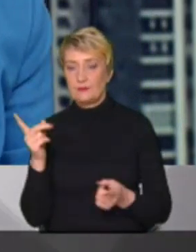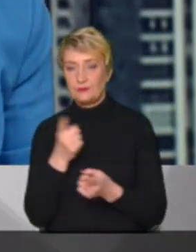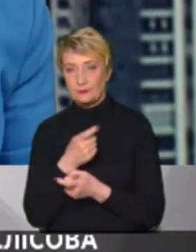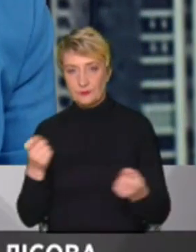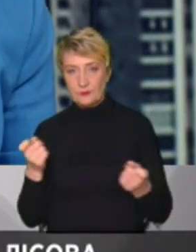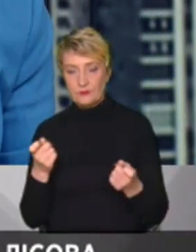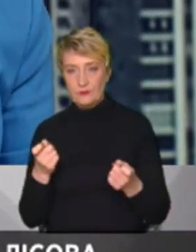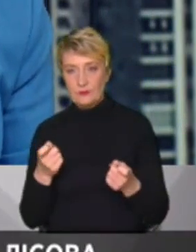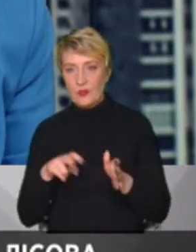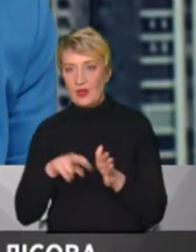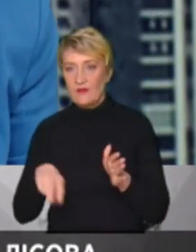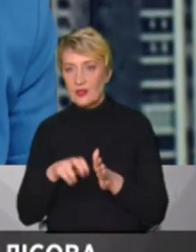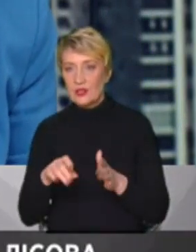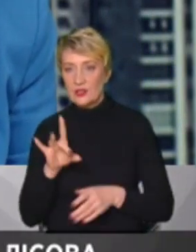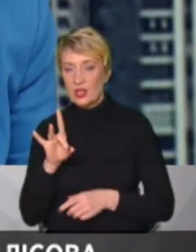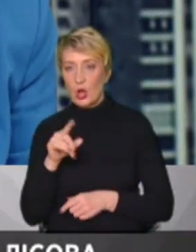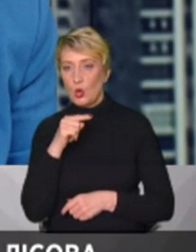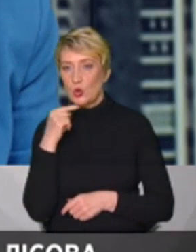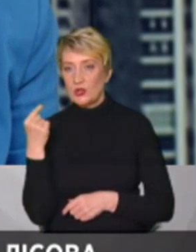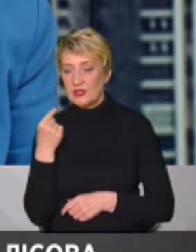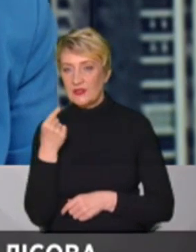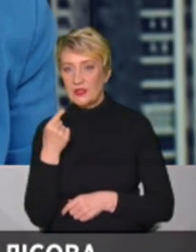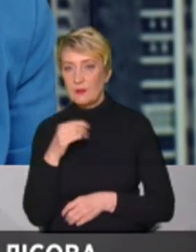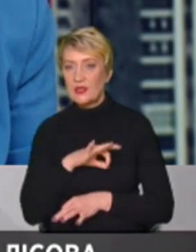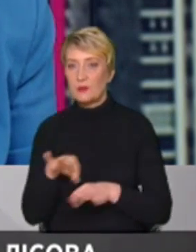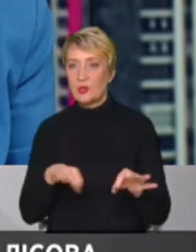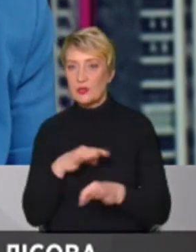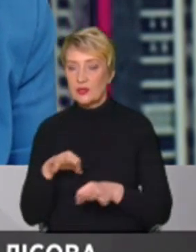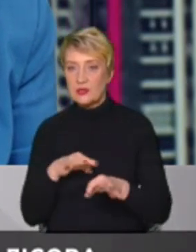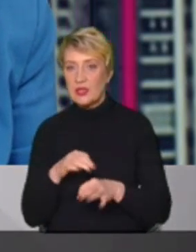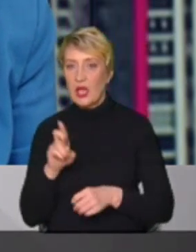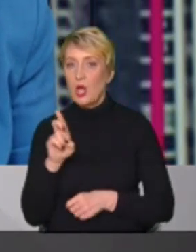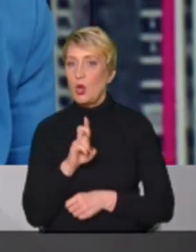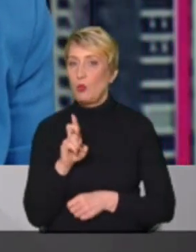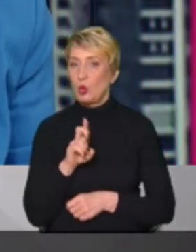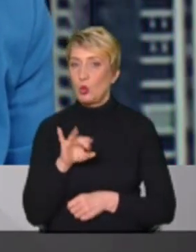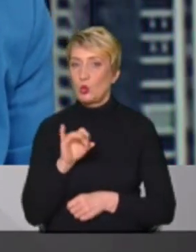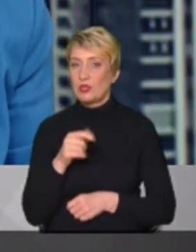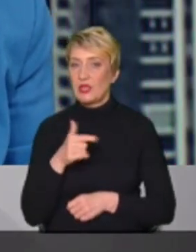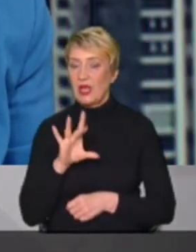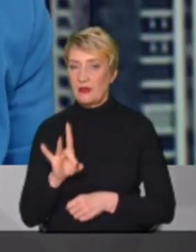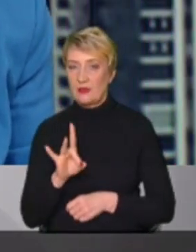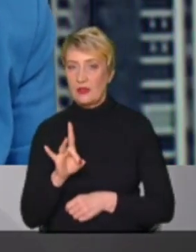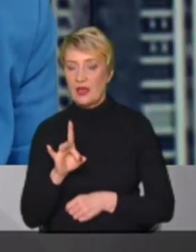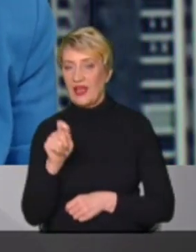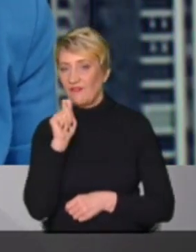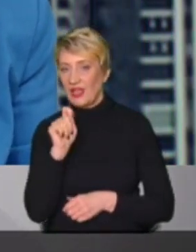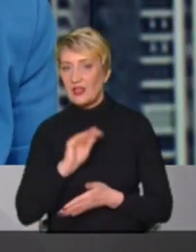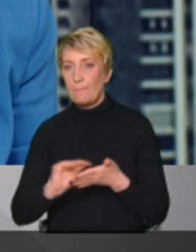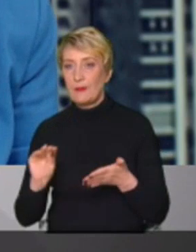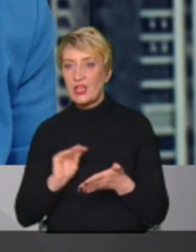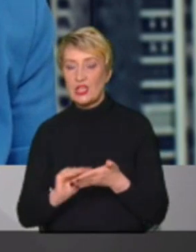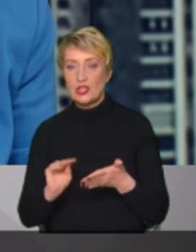вийти поетапно з усіх російських вуглеводних проєктів. Разом з тим, Bloomberg в квітні пише, що Shell,